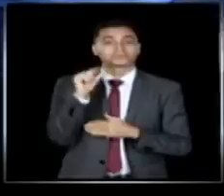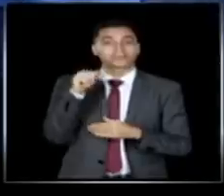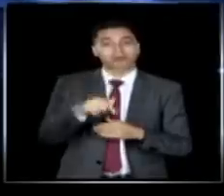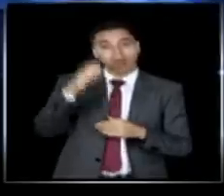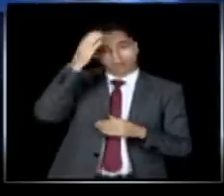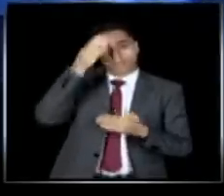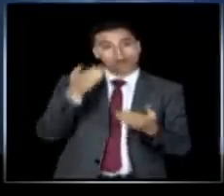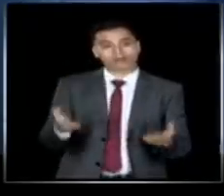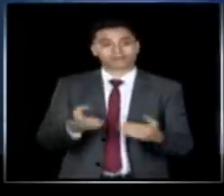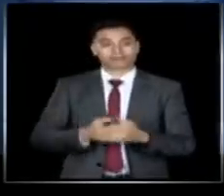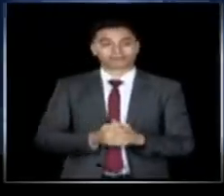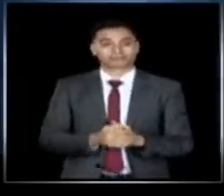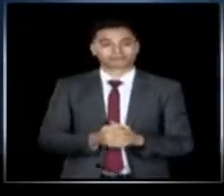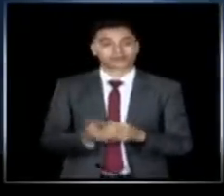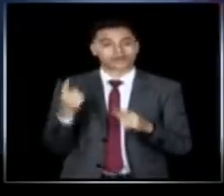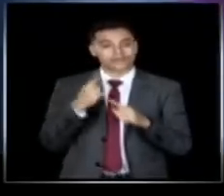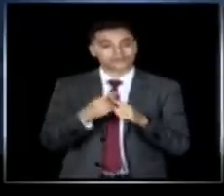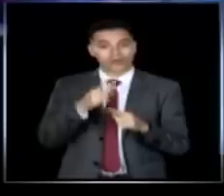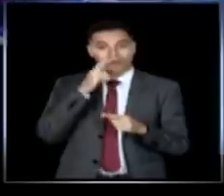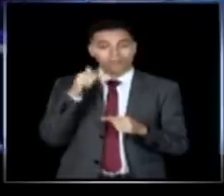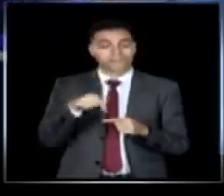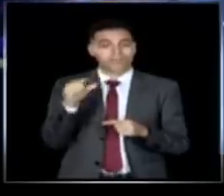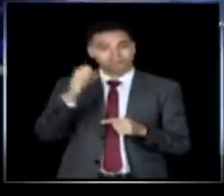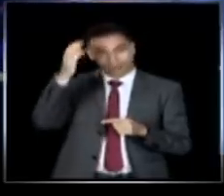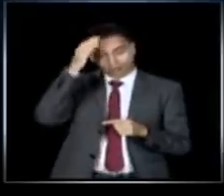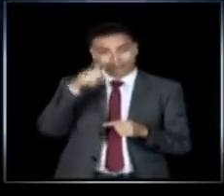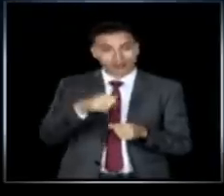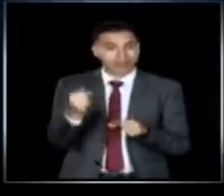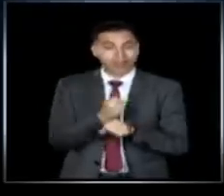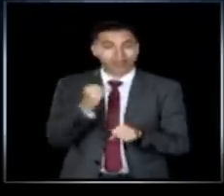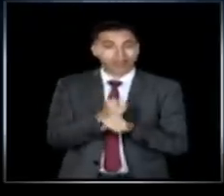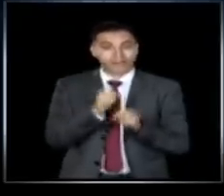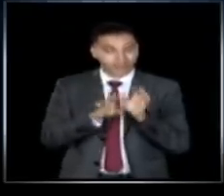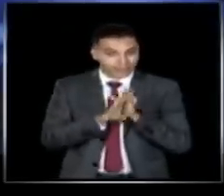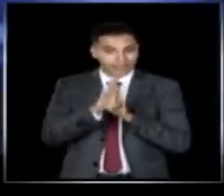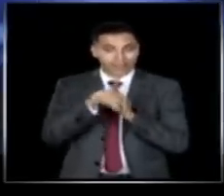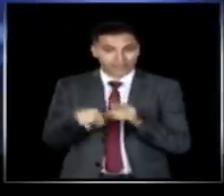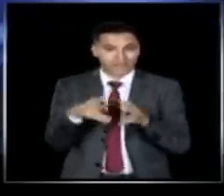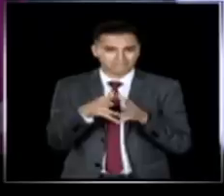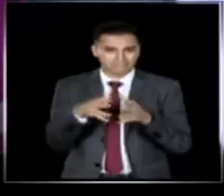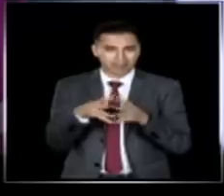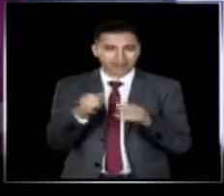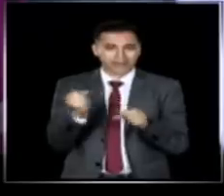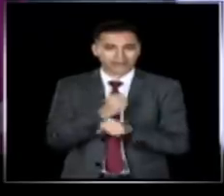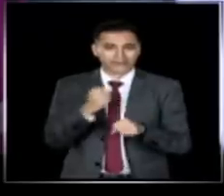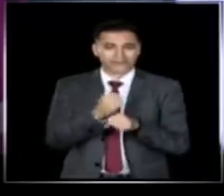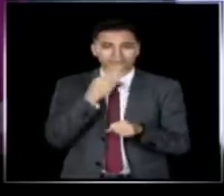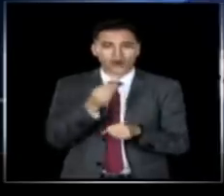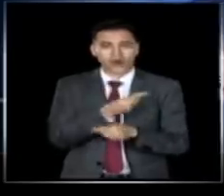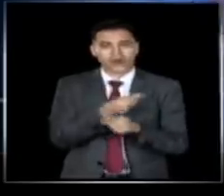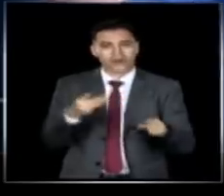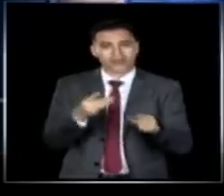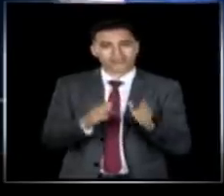العباقرة واسترسل بعمر، وده أكبر دليل وشهادة على